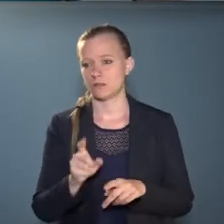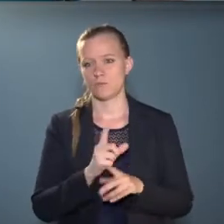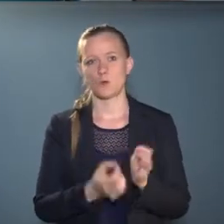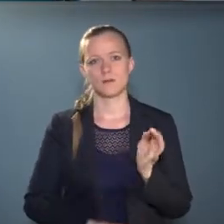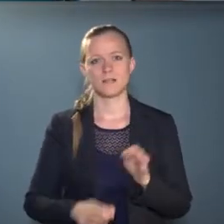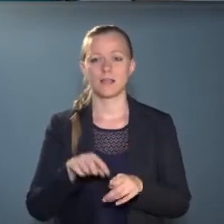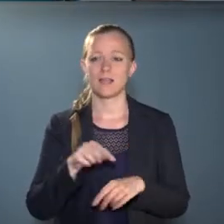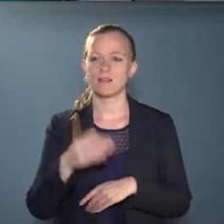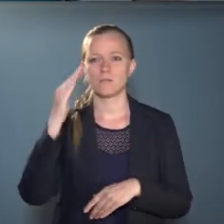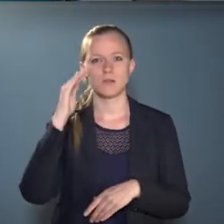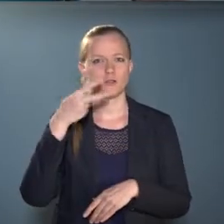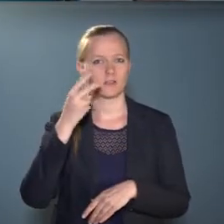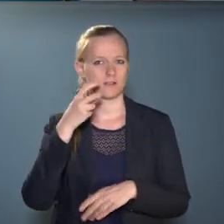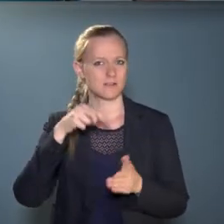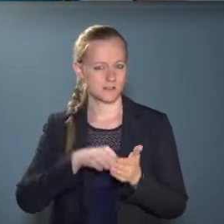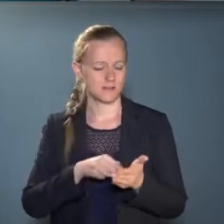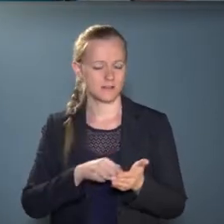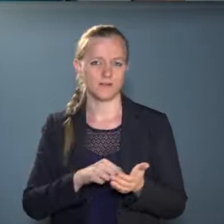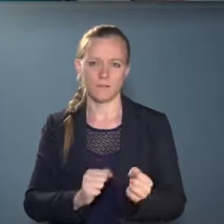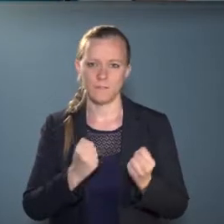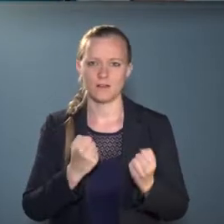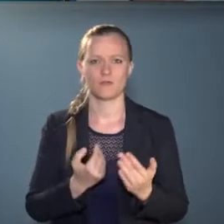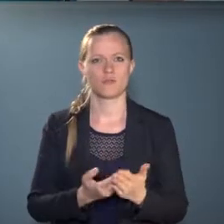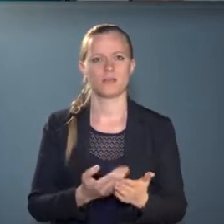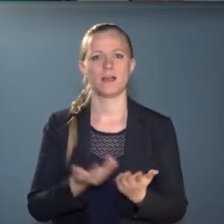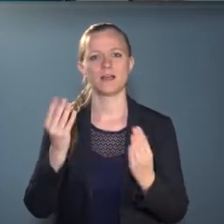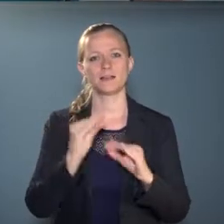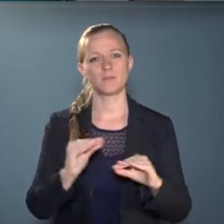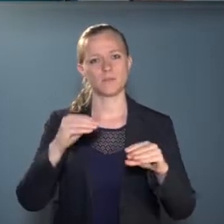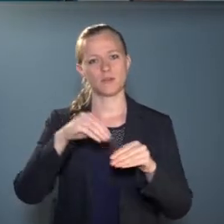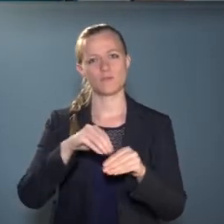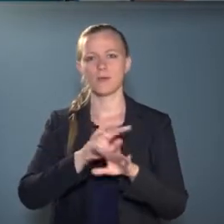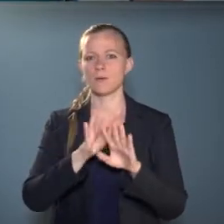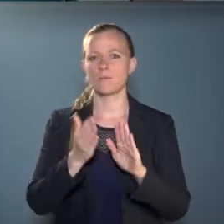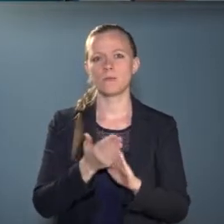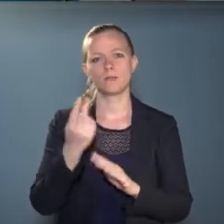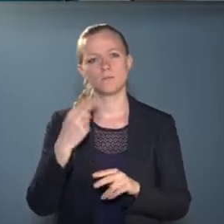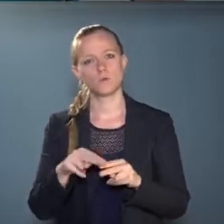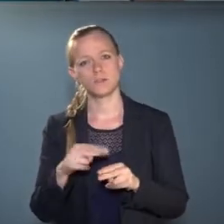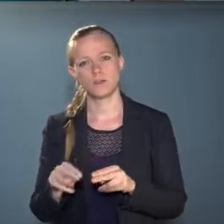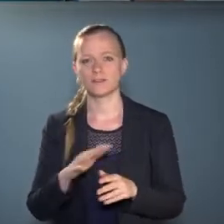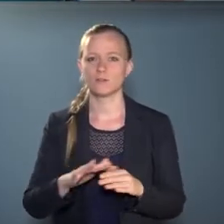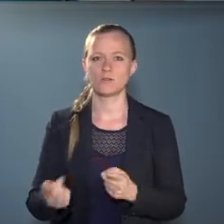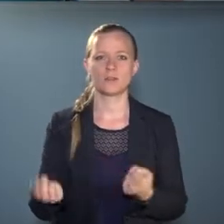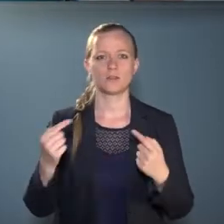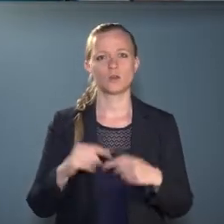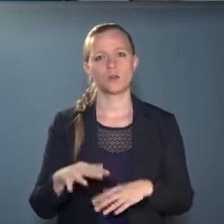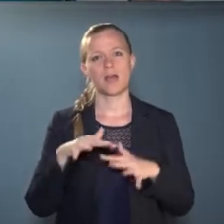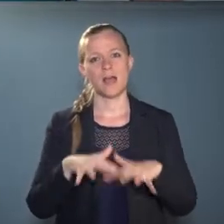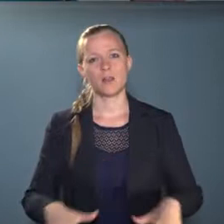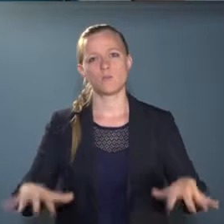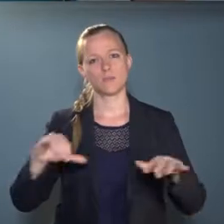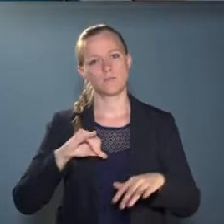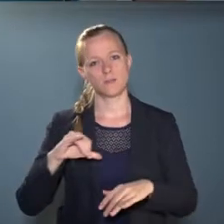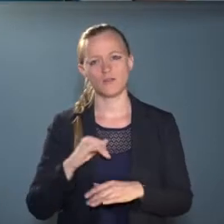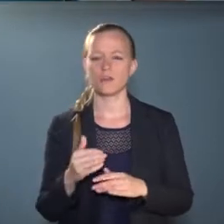a mesterszaknak a célja az lesz, hogy ezt megerősítse. A képzésünkben mind műszaki területről, tehát hálózatbiztonság,